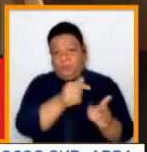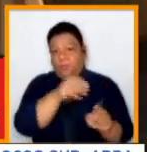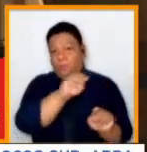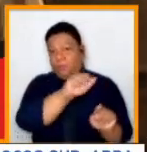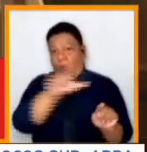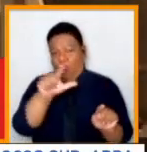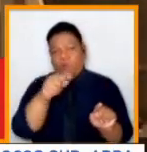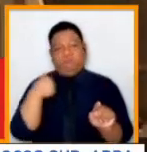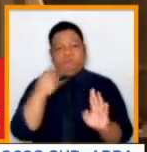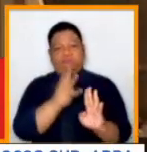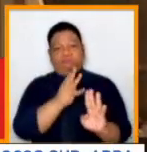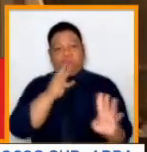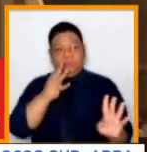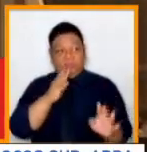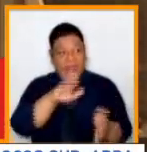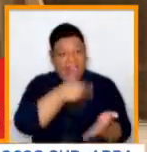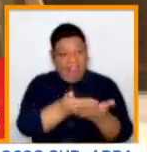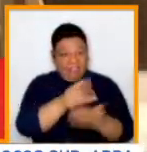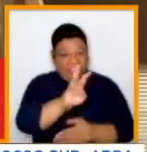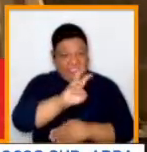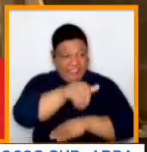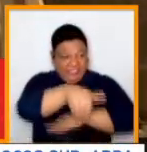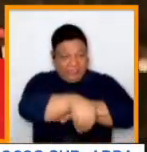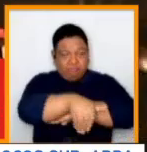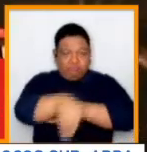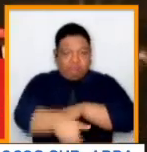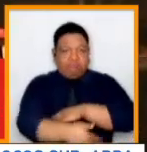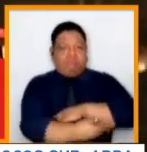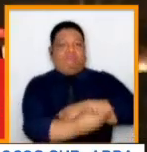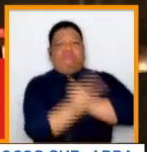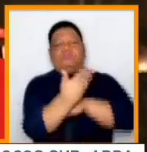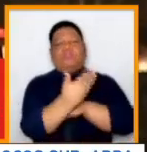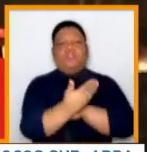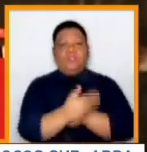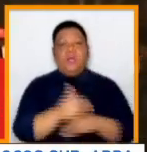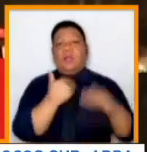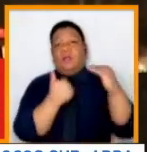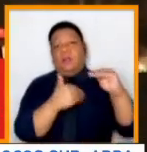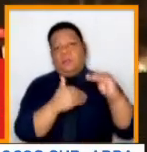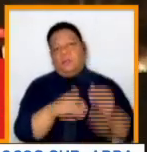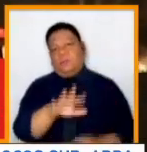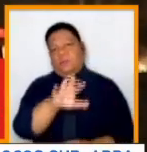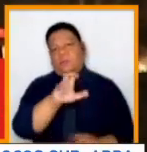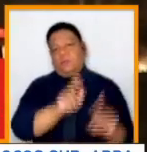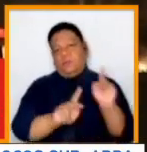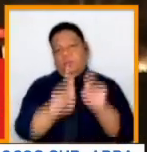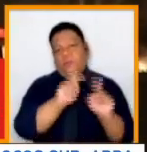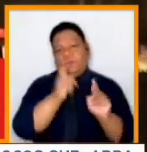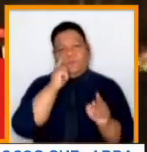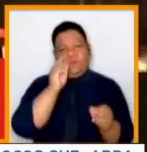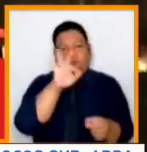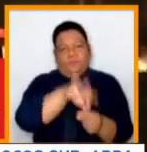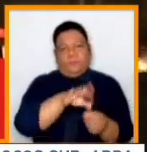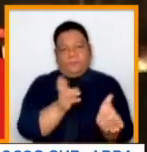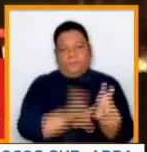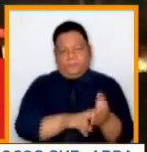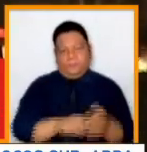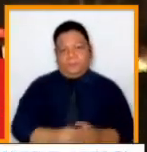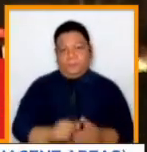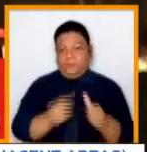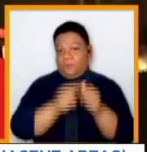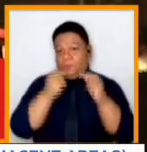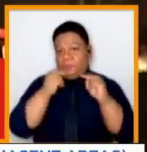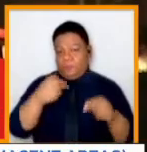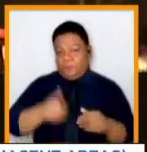gabi, inabot ng madaling araw. Hanggang 500 ang cut-off sa nasabing lugar. Para sa unang balita, Jonathan Andal, Buong Puso, para